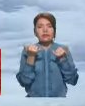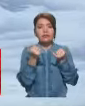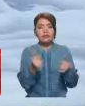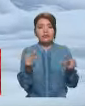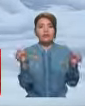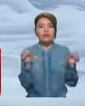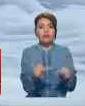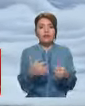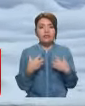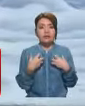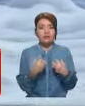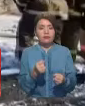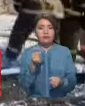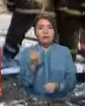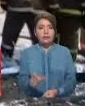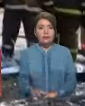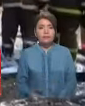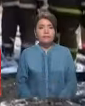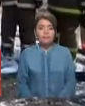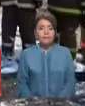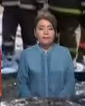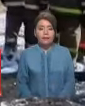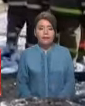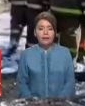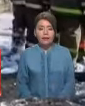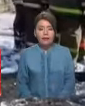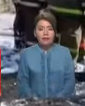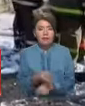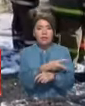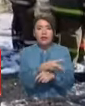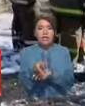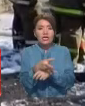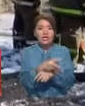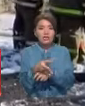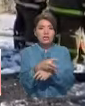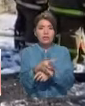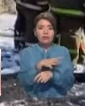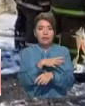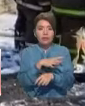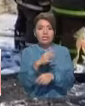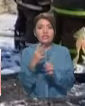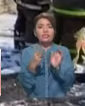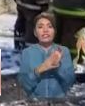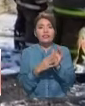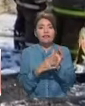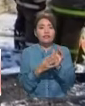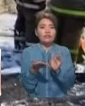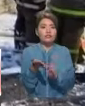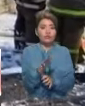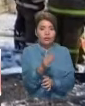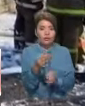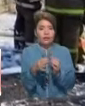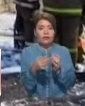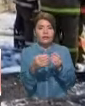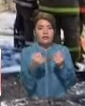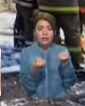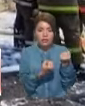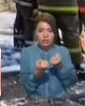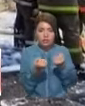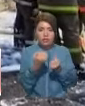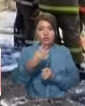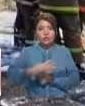человека». На тушение пожара были привлечены 9 единиц техники и